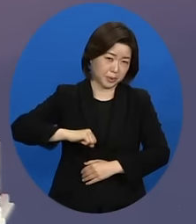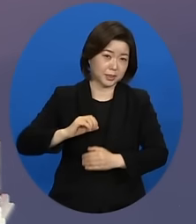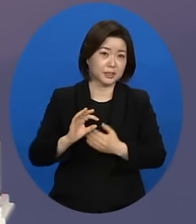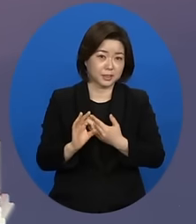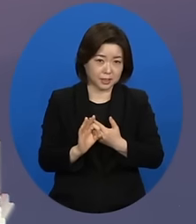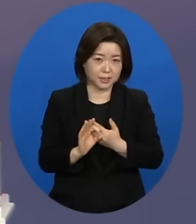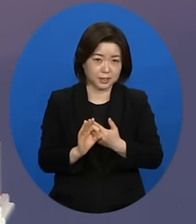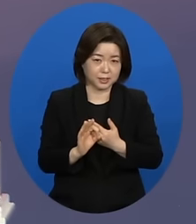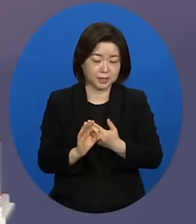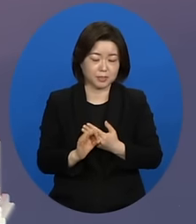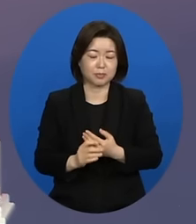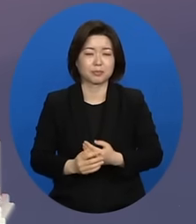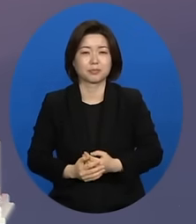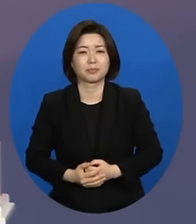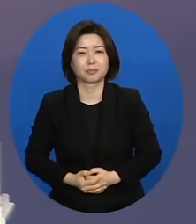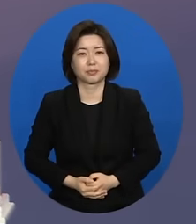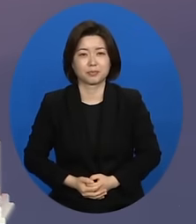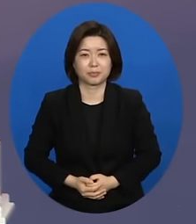거부했더라면